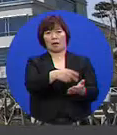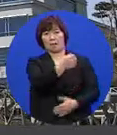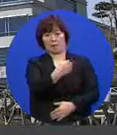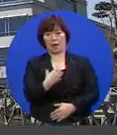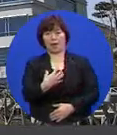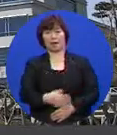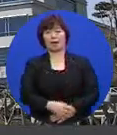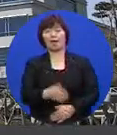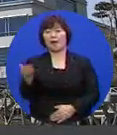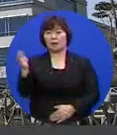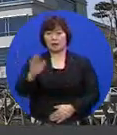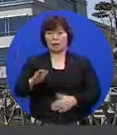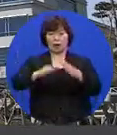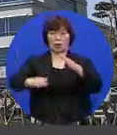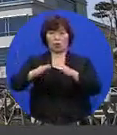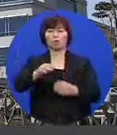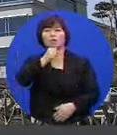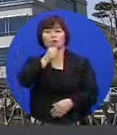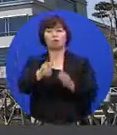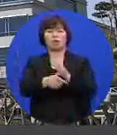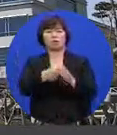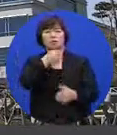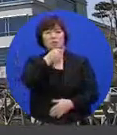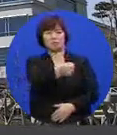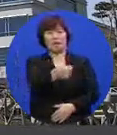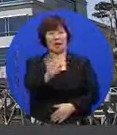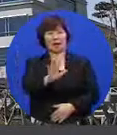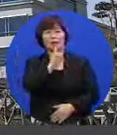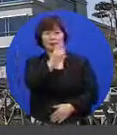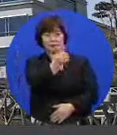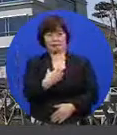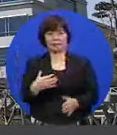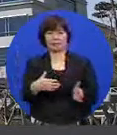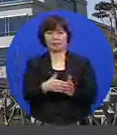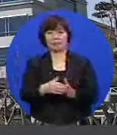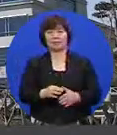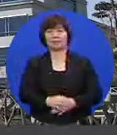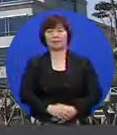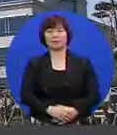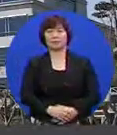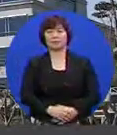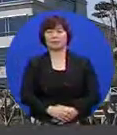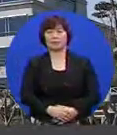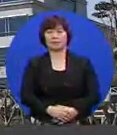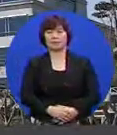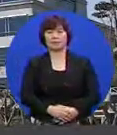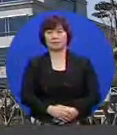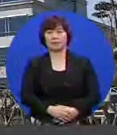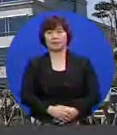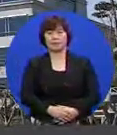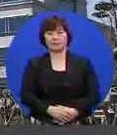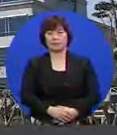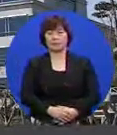밝혔습니다. 하지만 공식 인터뷰에는 응하지 않았습니다. JTB 뉴스 권대성입니다.